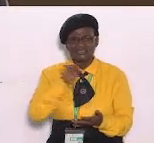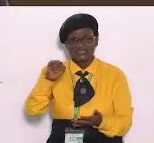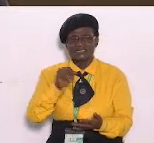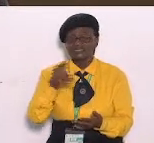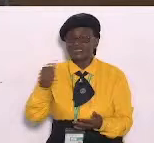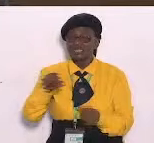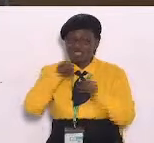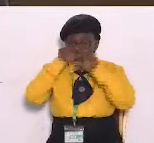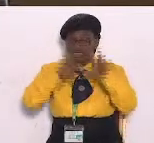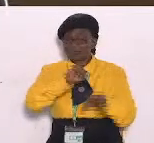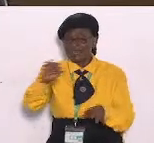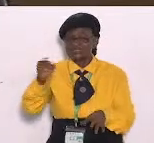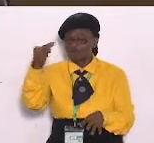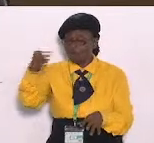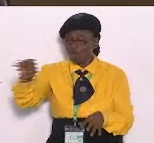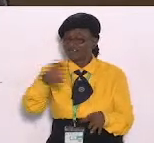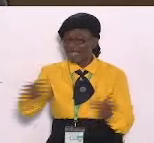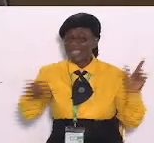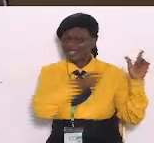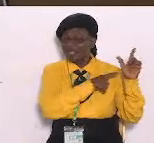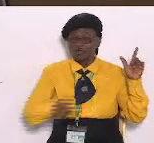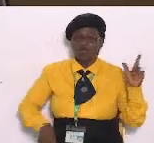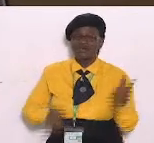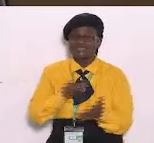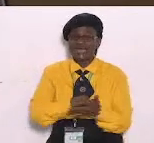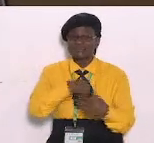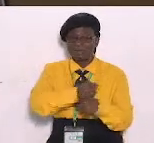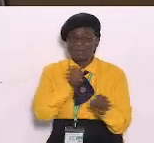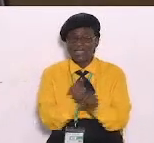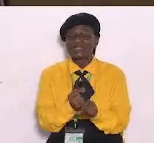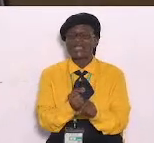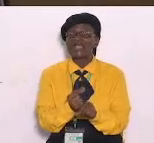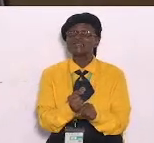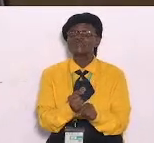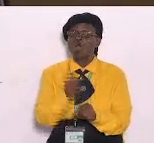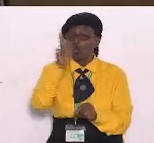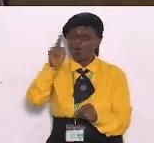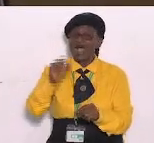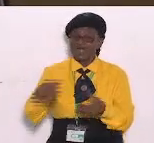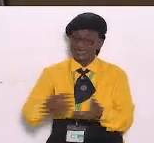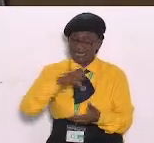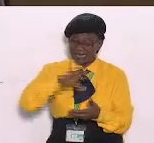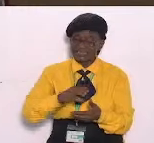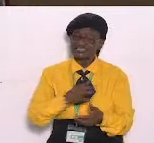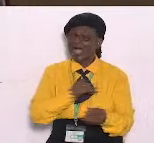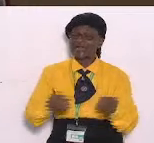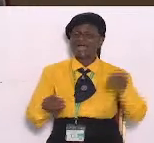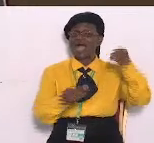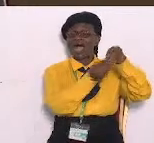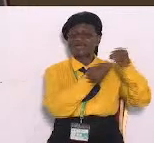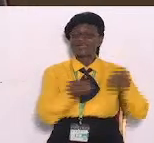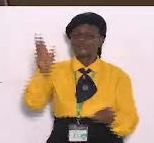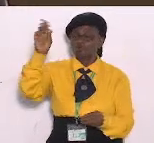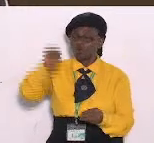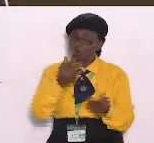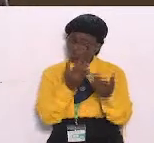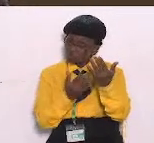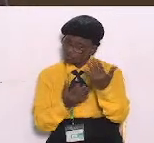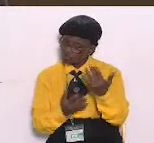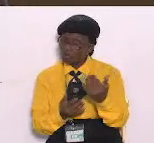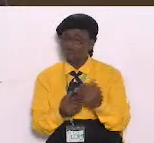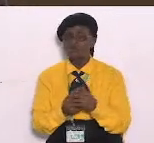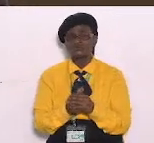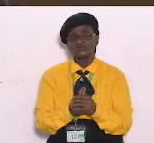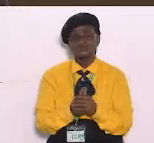dépenser c'est la bénédition de Dieu qui rend l'homme riche et qui n'ajoute